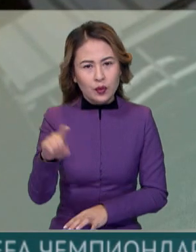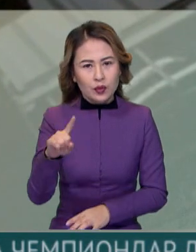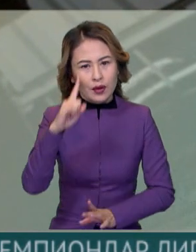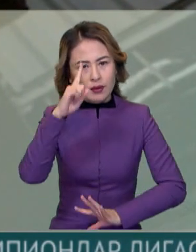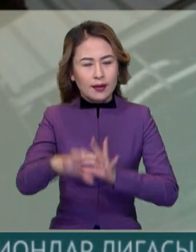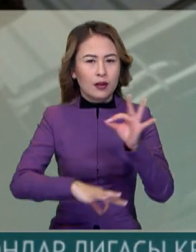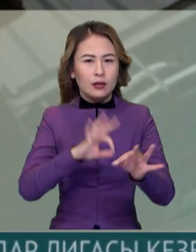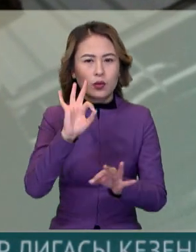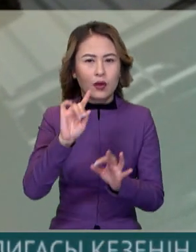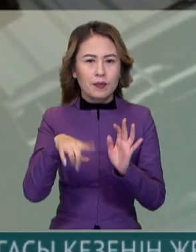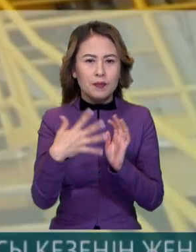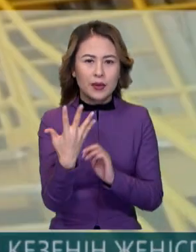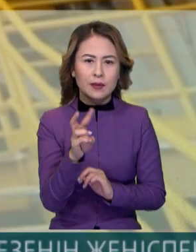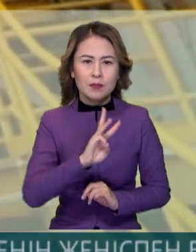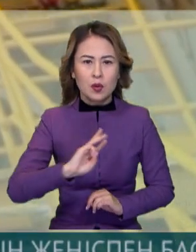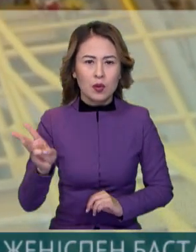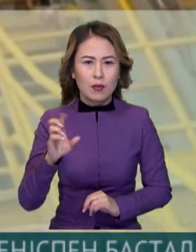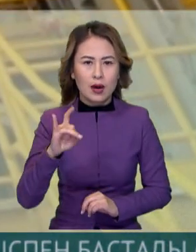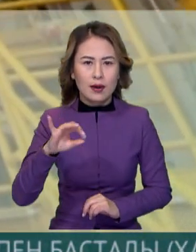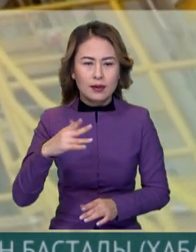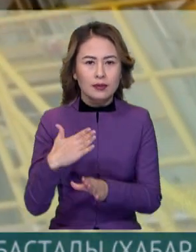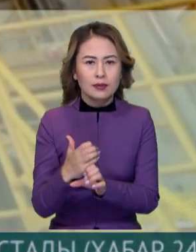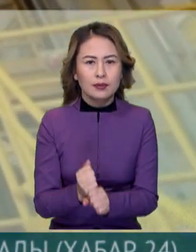тәулігіне 500,000 баррельге қысқартпақ.